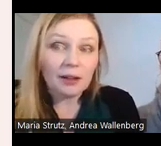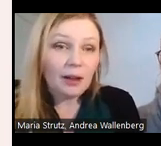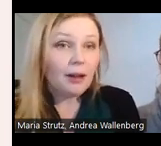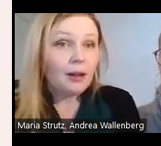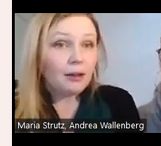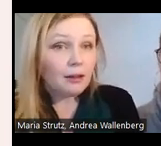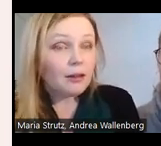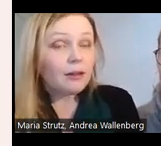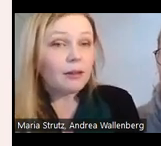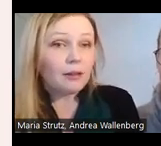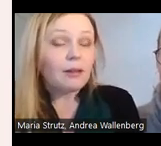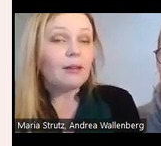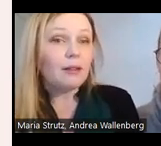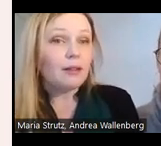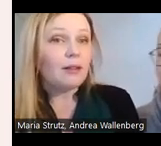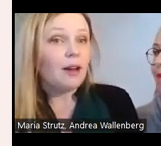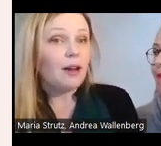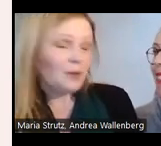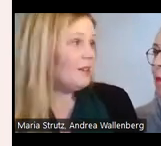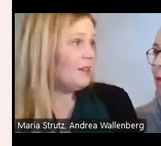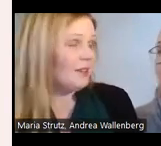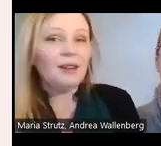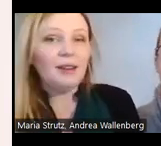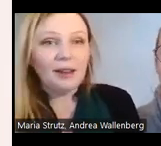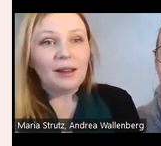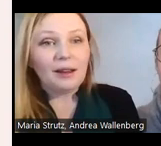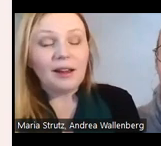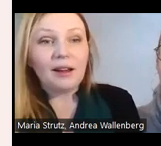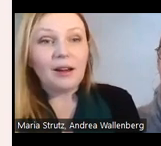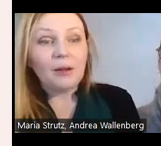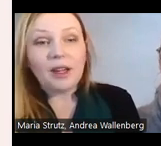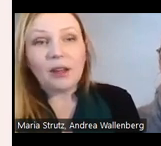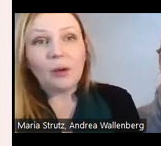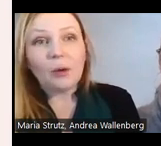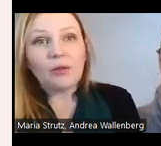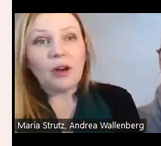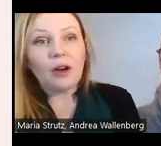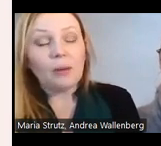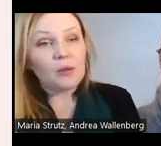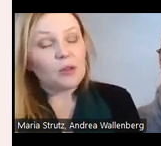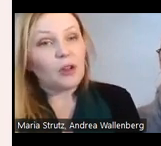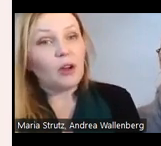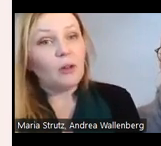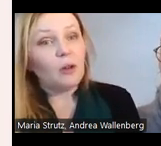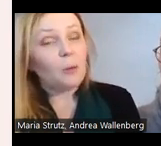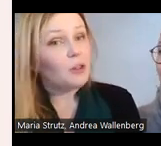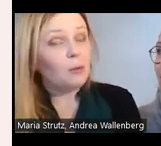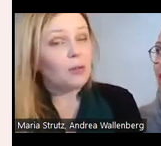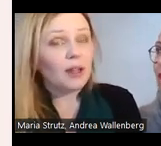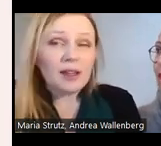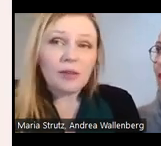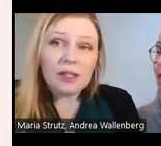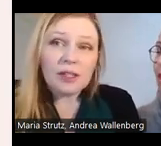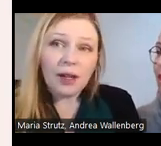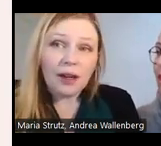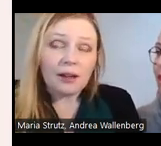tecken till. Spöklekparken har vi här i Nyköping. Ja, till exempel. Och det kan ju också vara, som du sa,